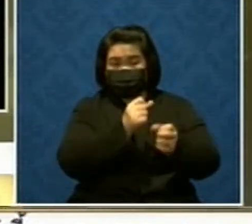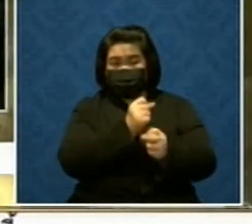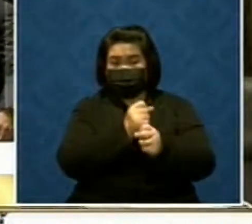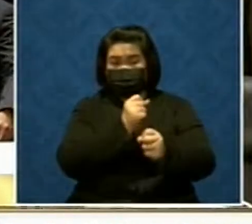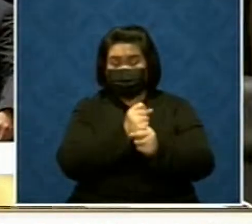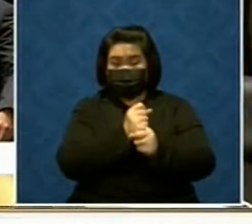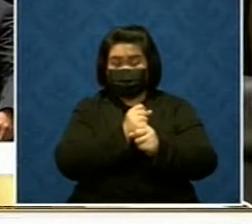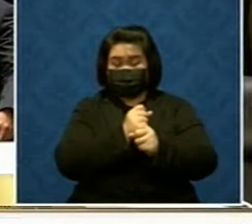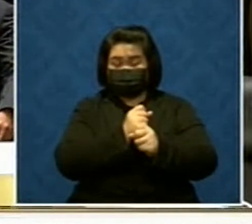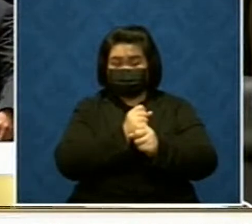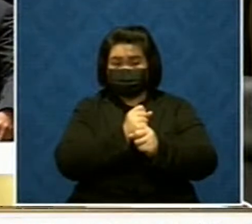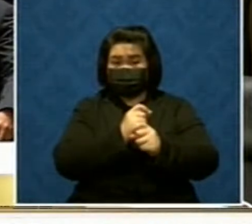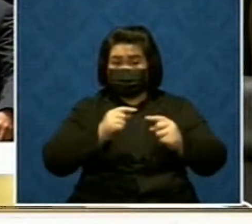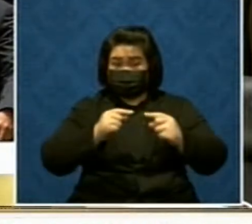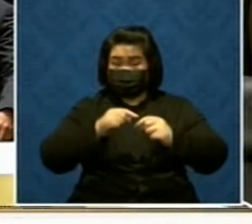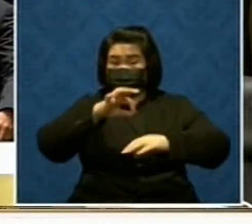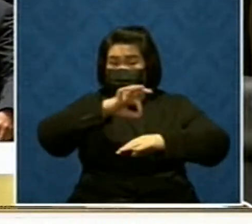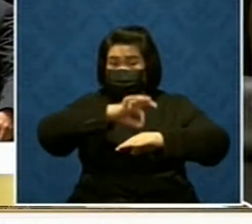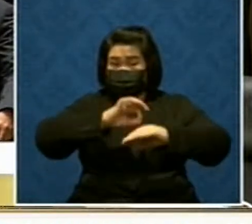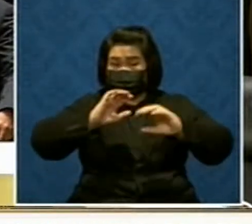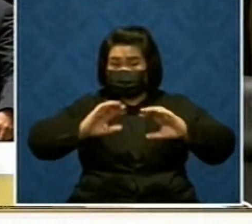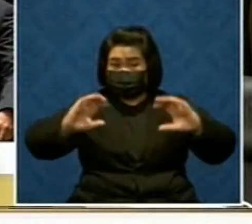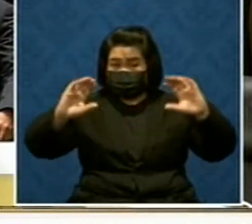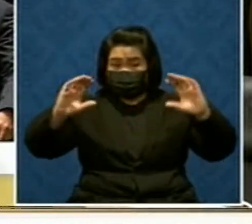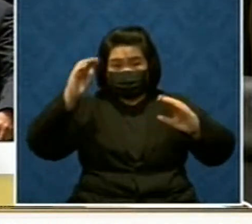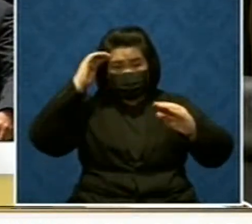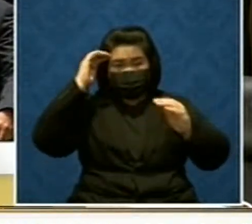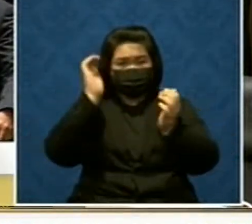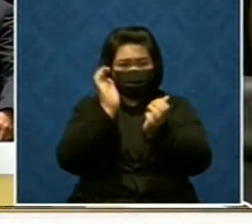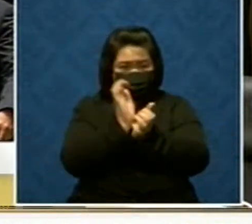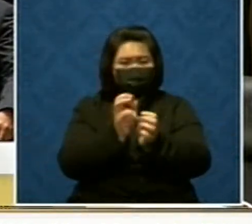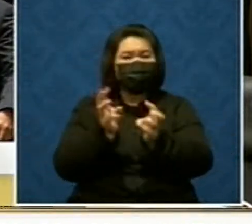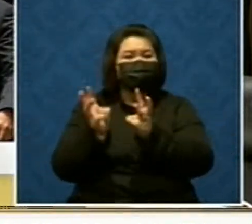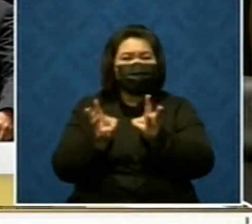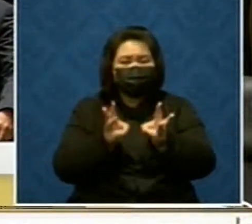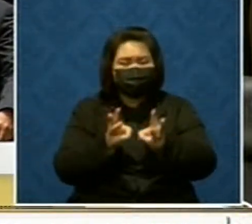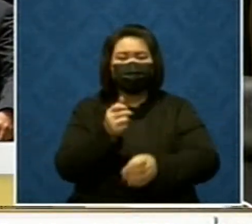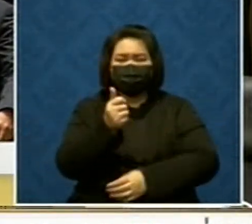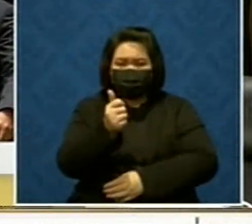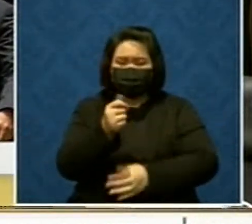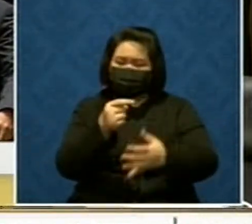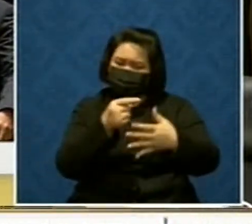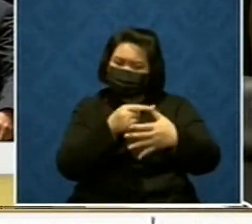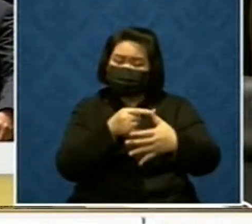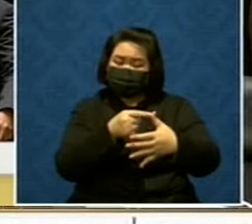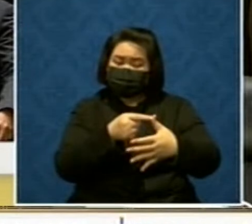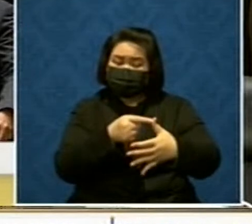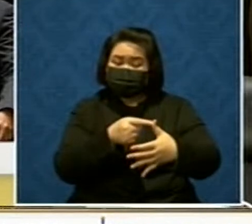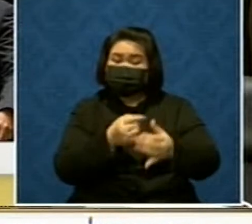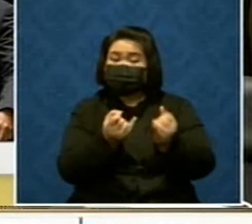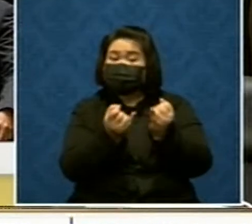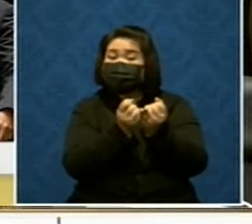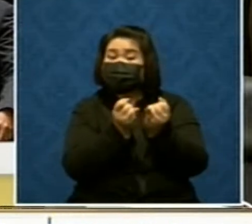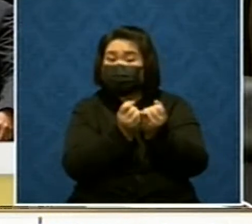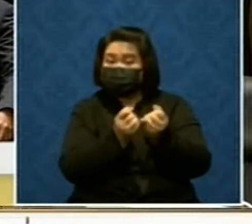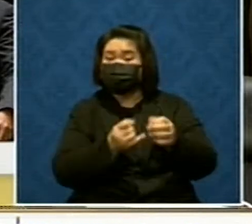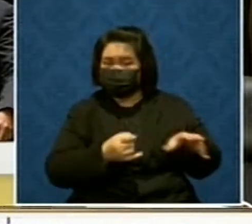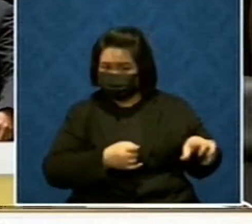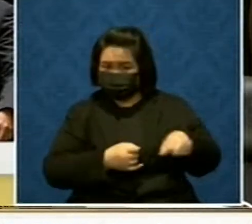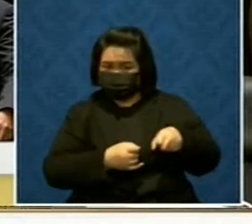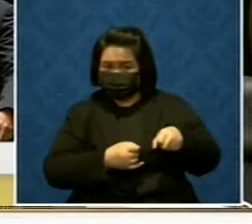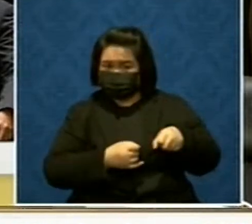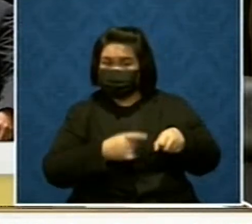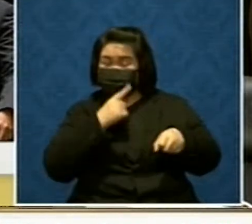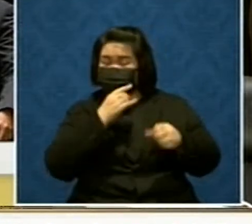งนั้นน่ะแน่นอนครับมันมาได้หลายวิธีวิธีหนึ่งก็เส้นสายซึ่งถ้าใ